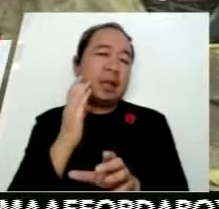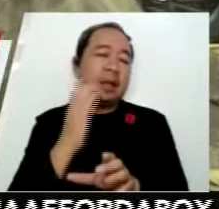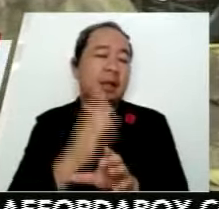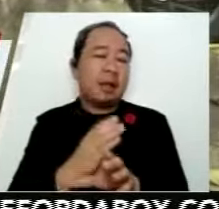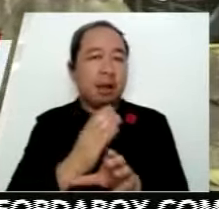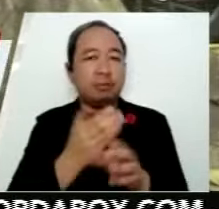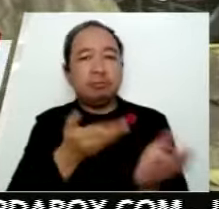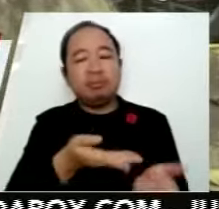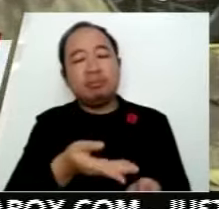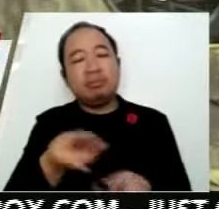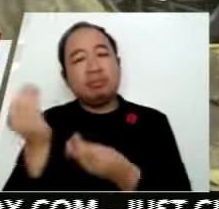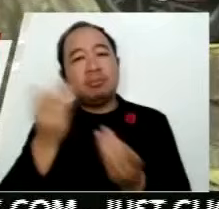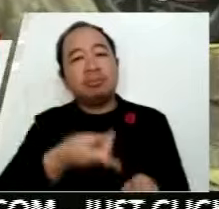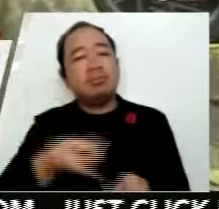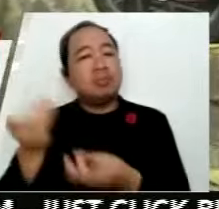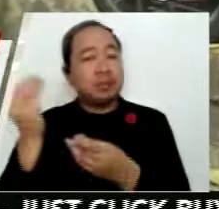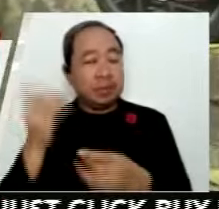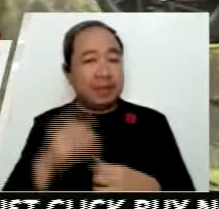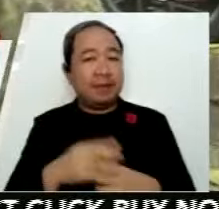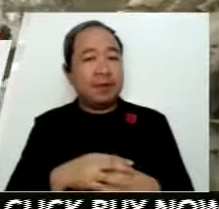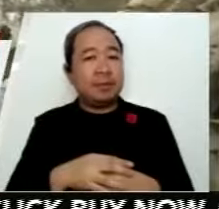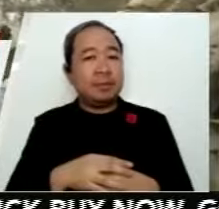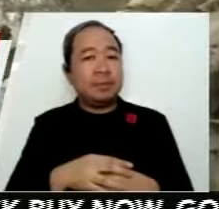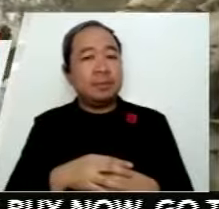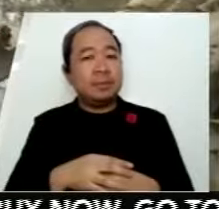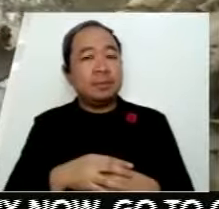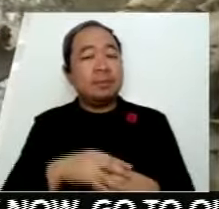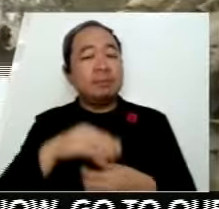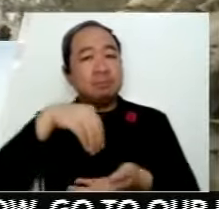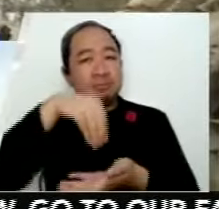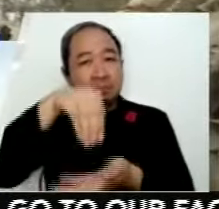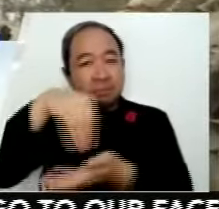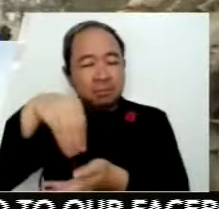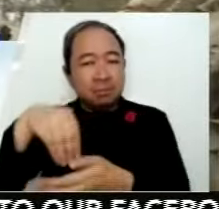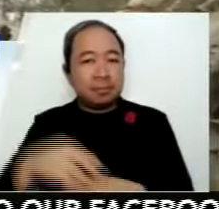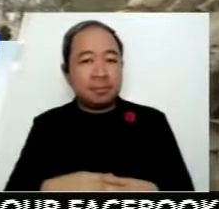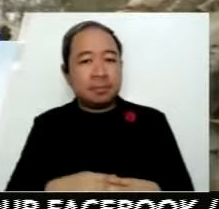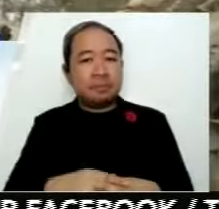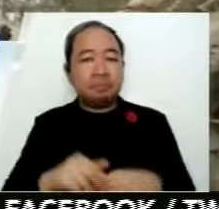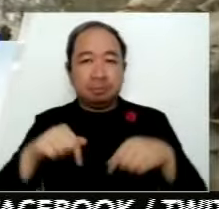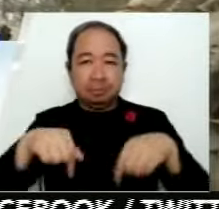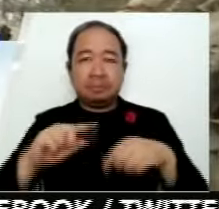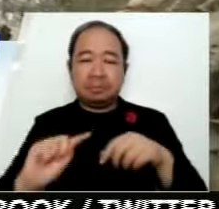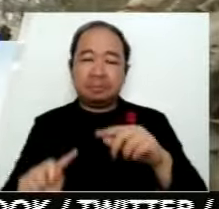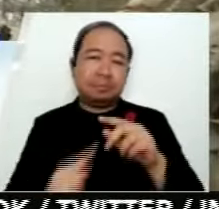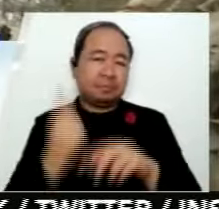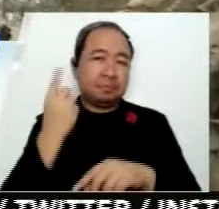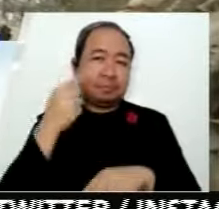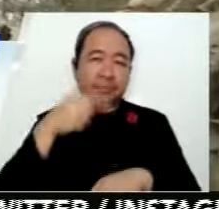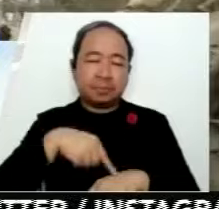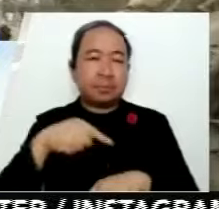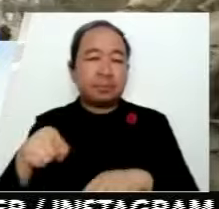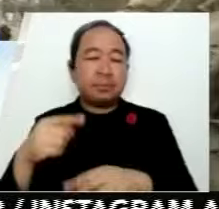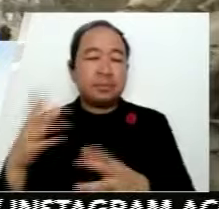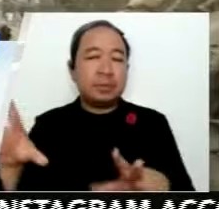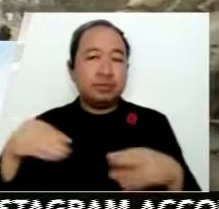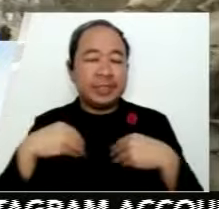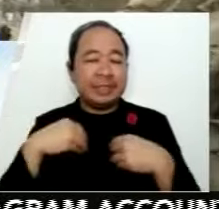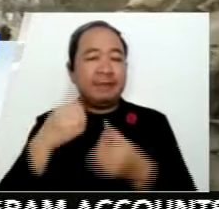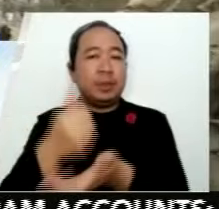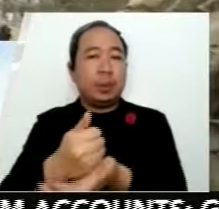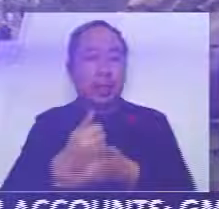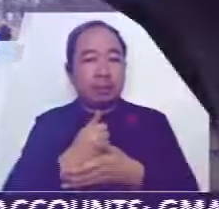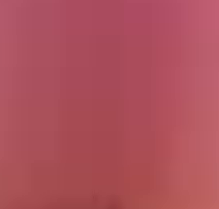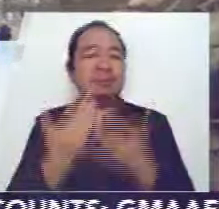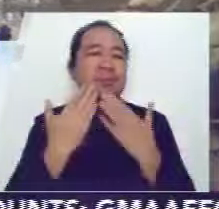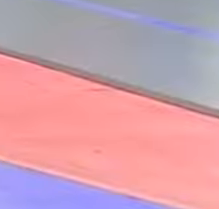tinansport po natin yung mga relief goods. Ngayon lang po kami nakatanggap ng tulong. Maraming salamat po sa